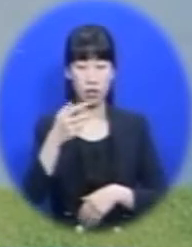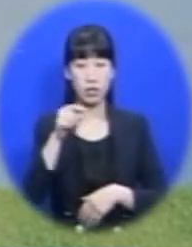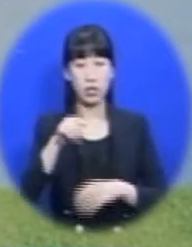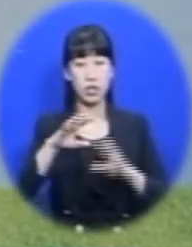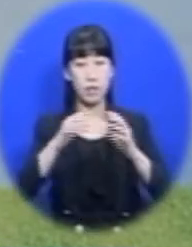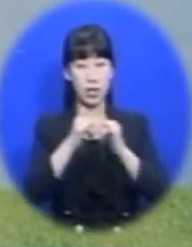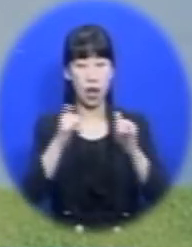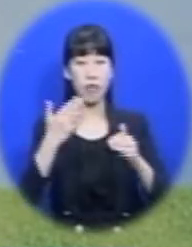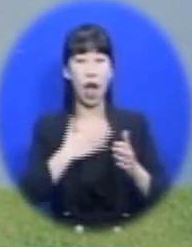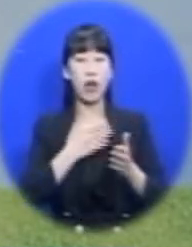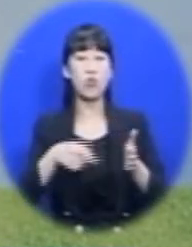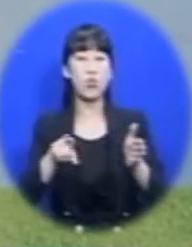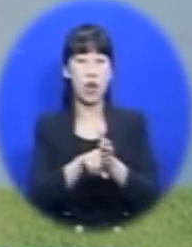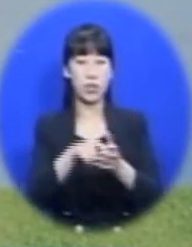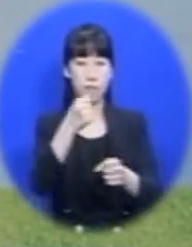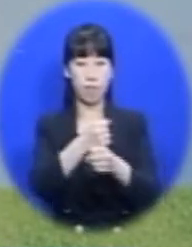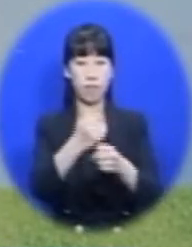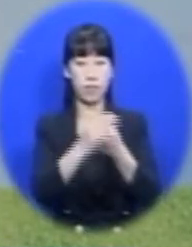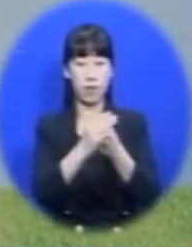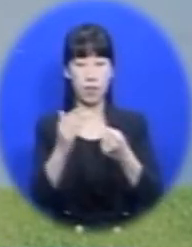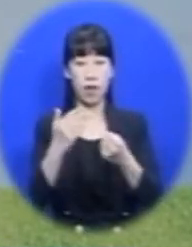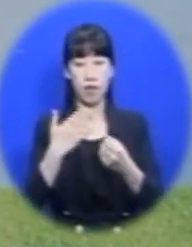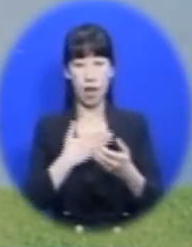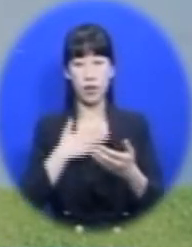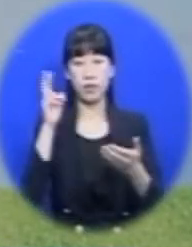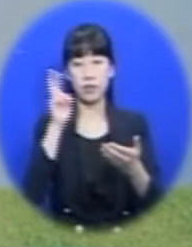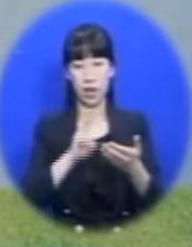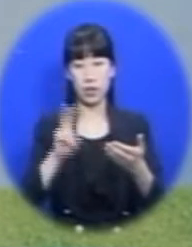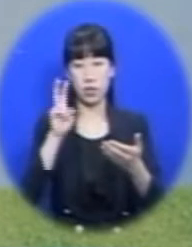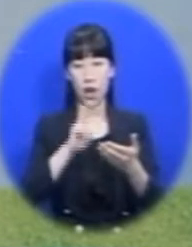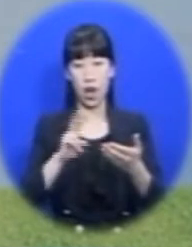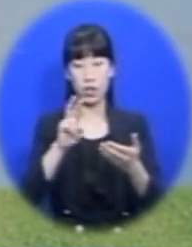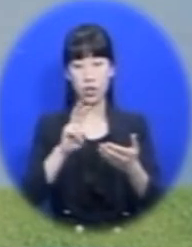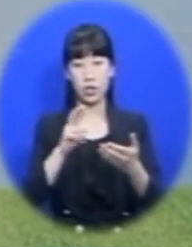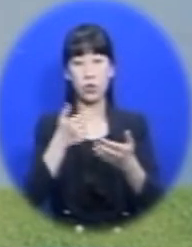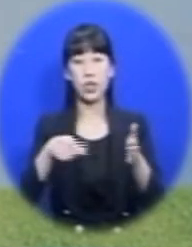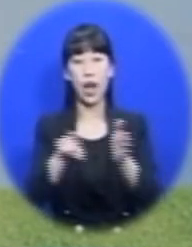위하여 지었나니 나의 찬송을 부르게 하려 함이니라.